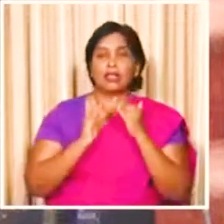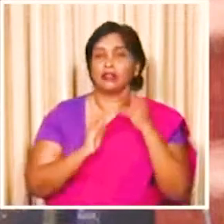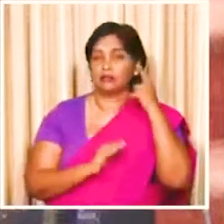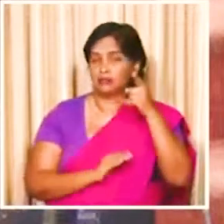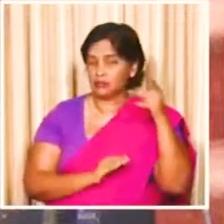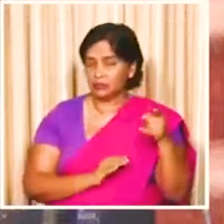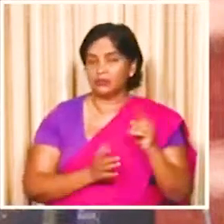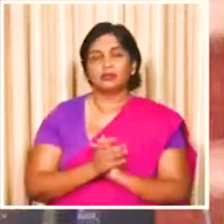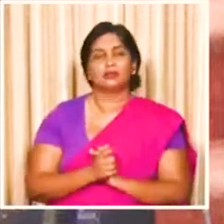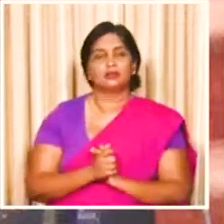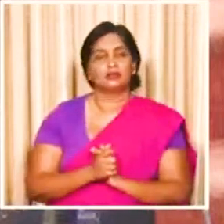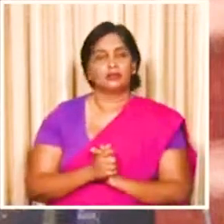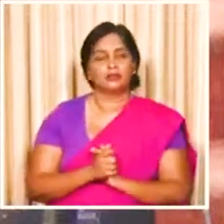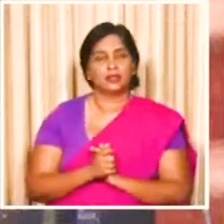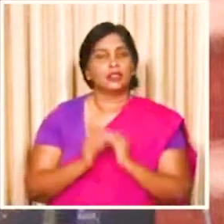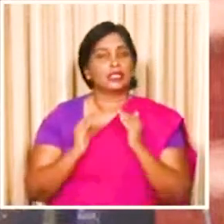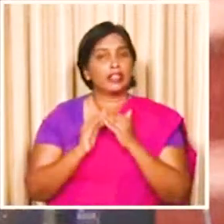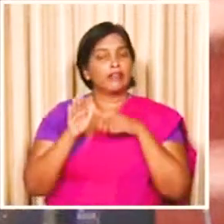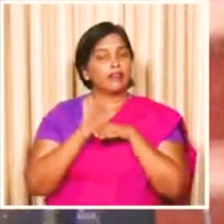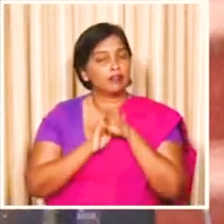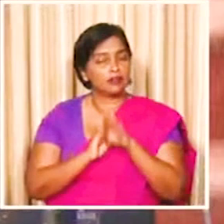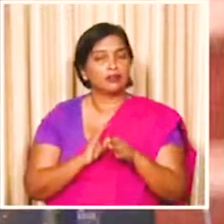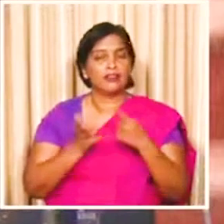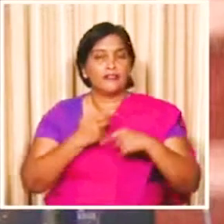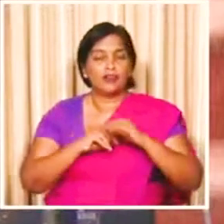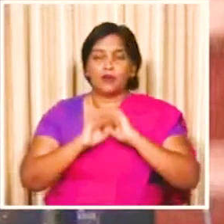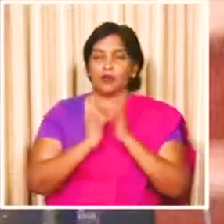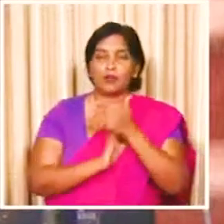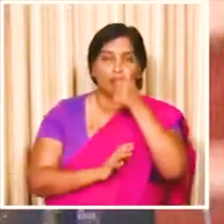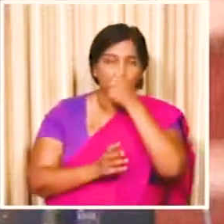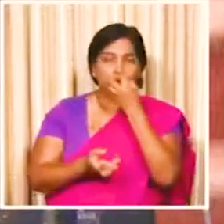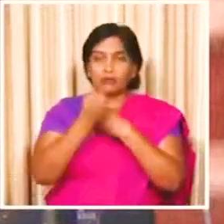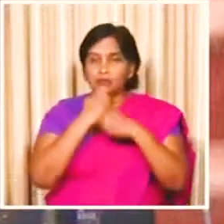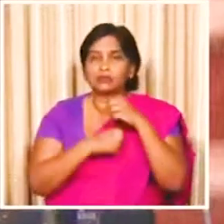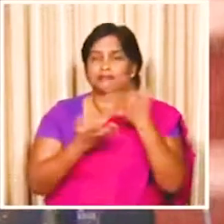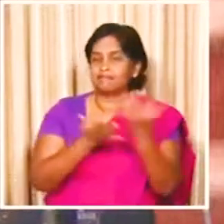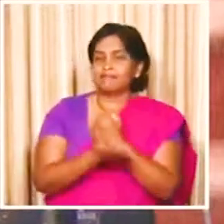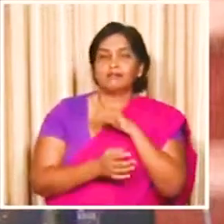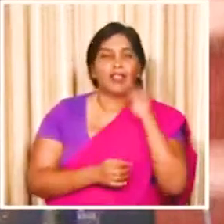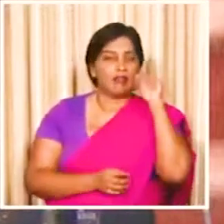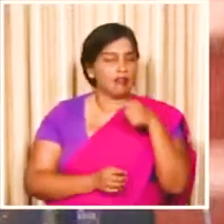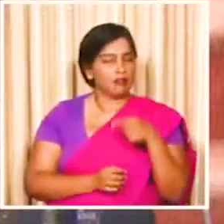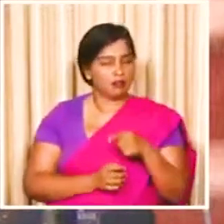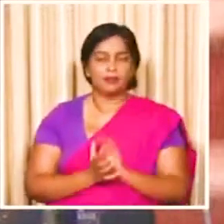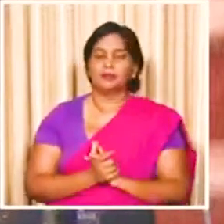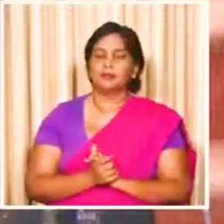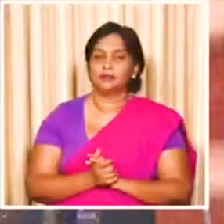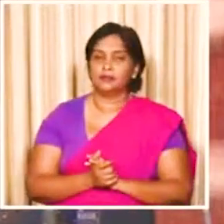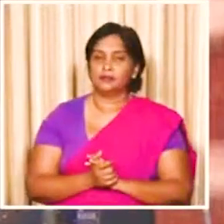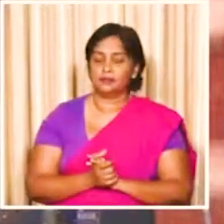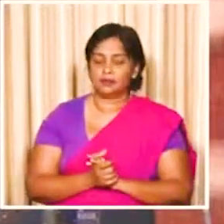அந்த மக்கள் அங்கே அந்த வீட்டுக்குள்ளே வாழ முடியாத சூழல் இருக்கிறது. அது தேடிப்போய் மக்களுடைய சந்தேகம் ஒன்றை நான்